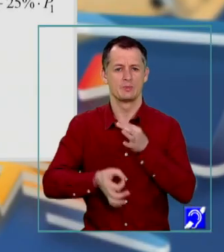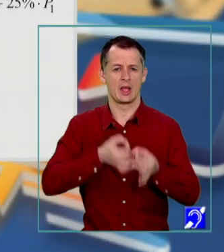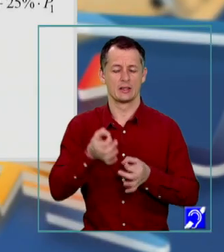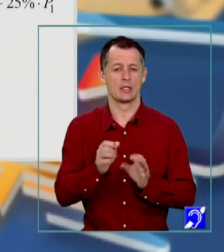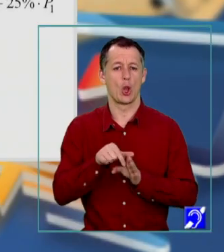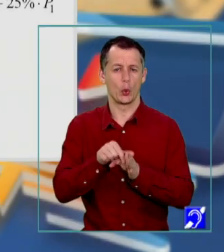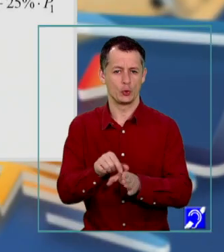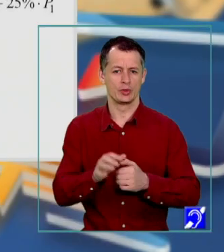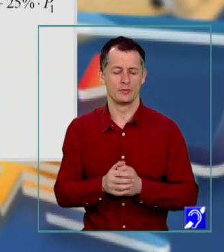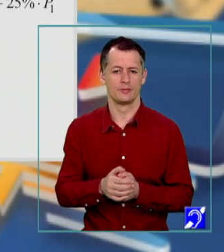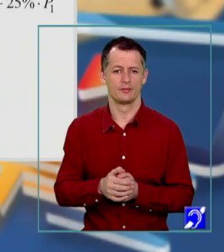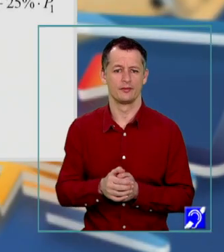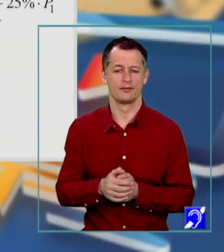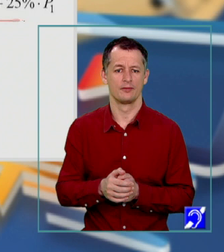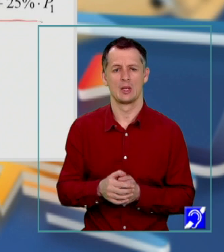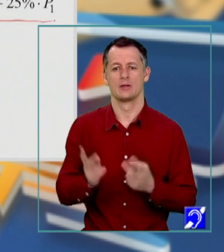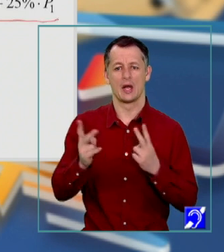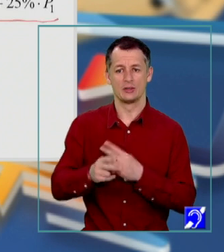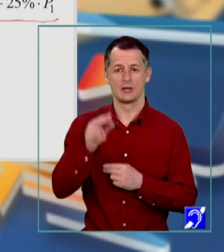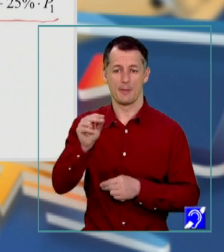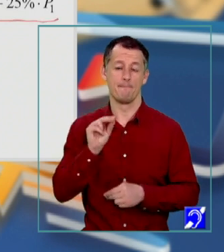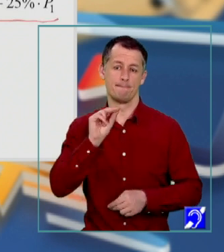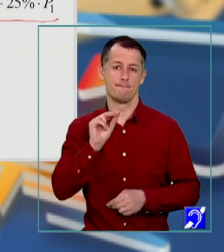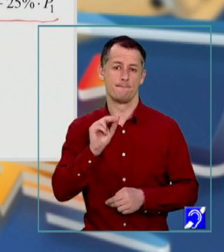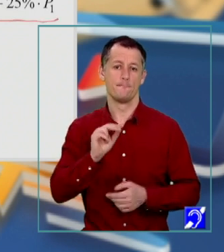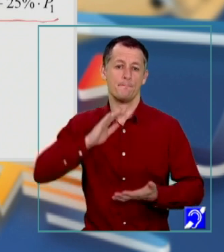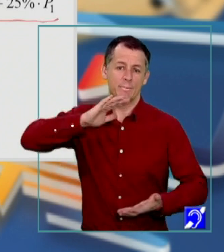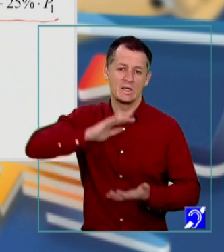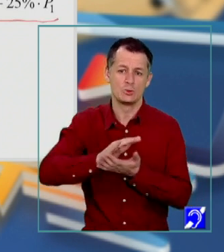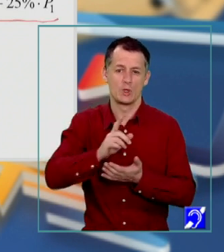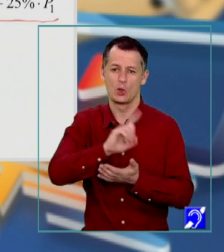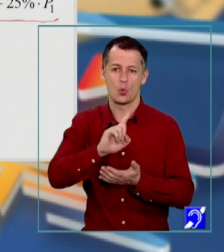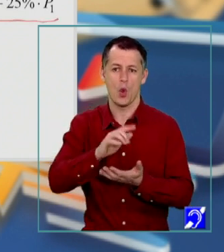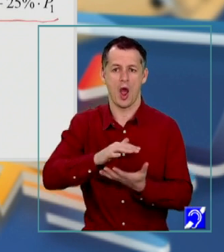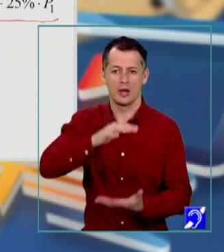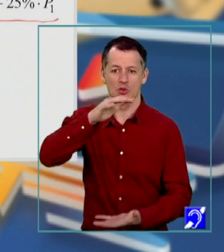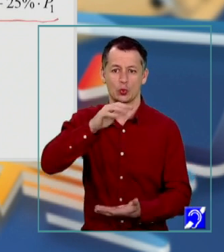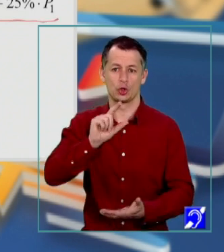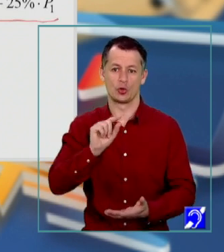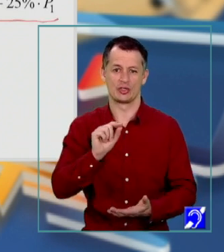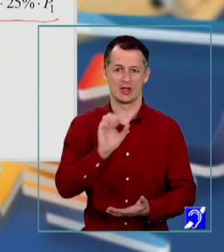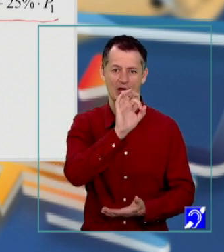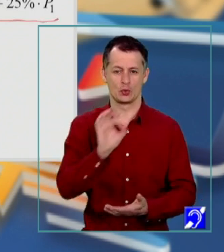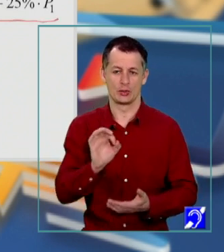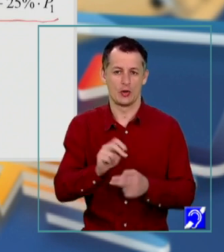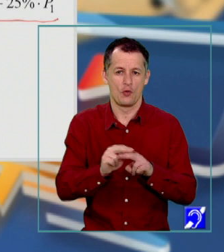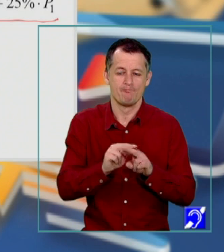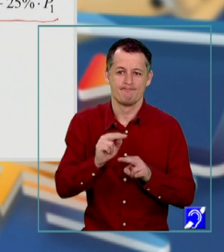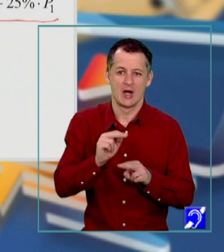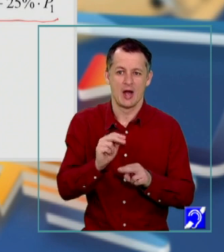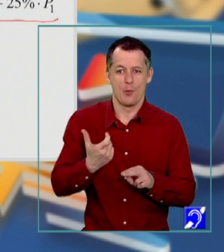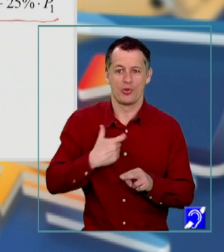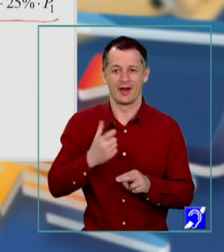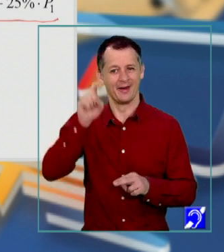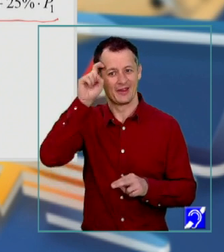conduce la faptul că presiunea nu a crescut cu 20%, cum am fi tentați în primul